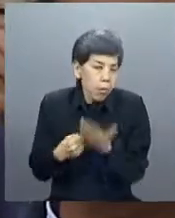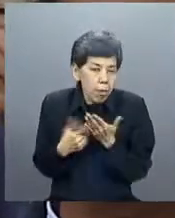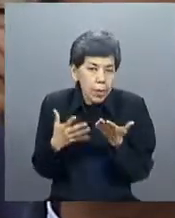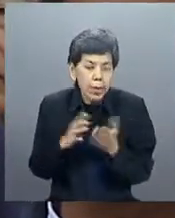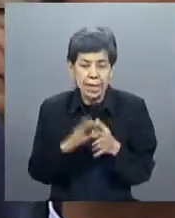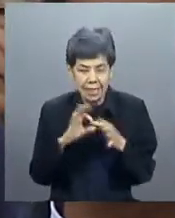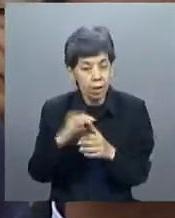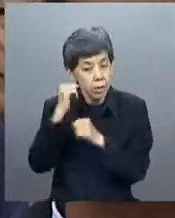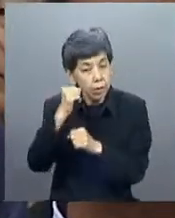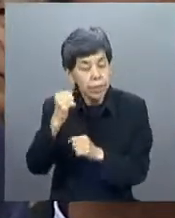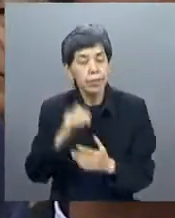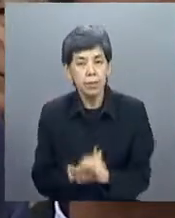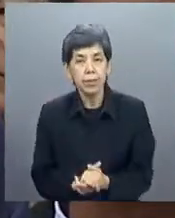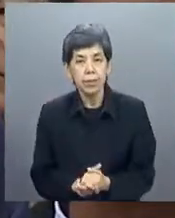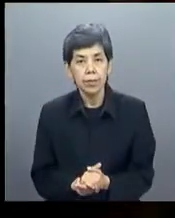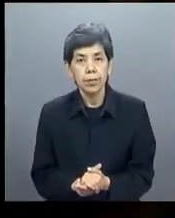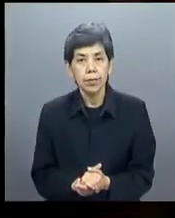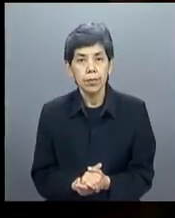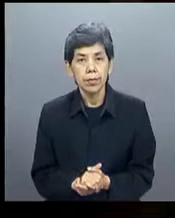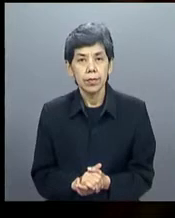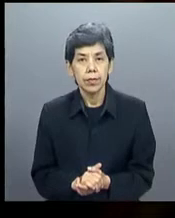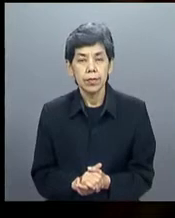ลนะครับเกี่ยวกับเรื่องนี้นะครับ